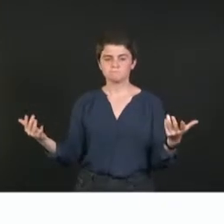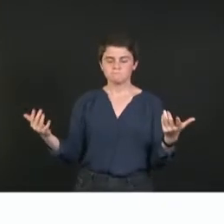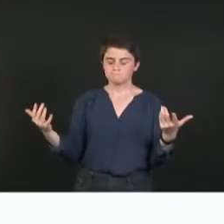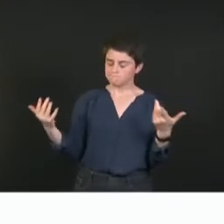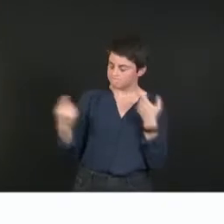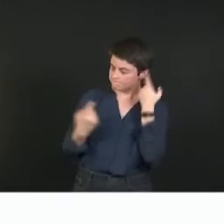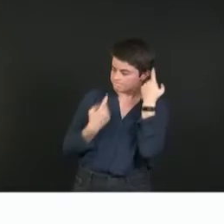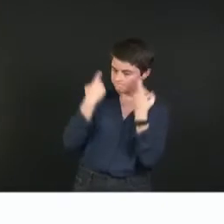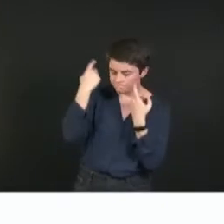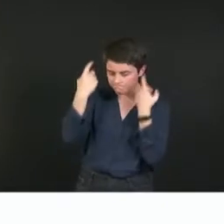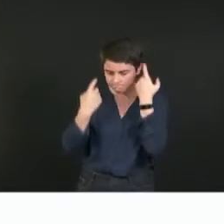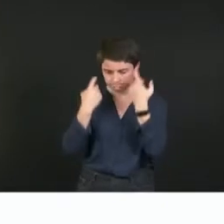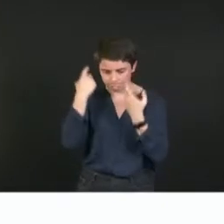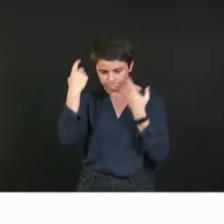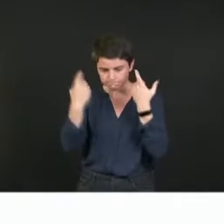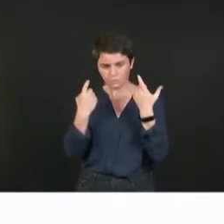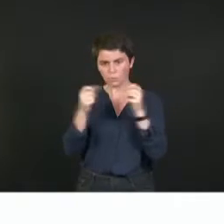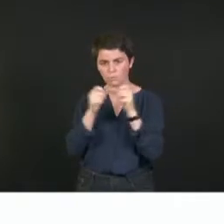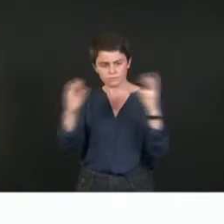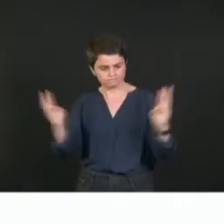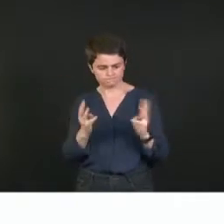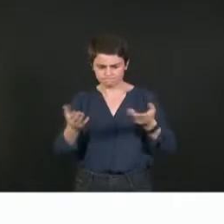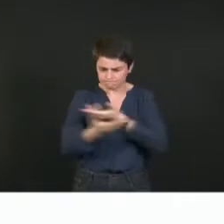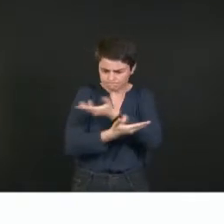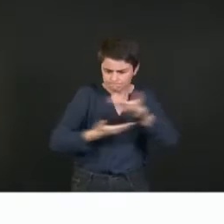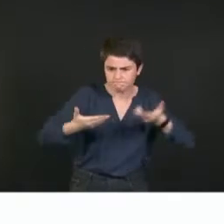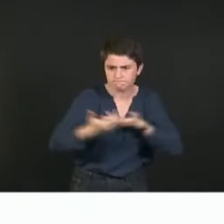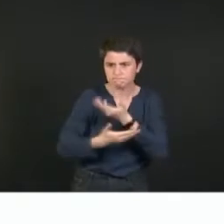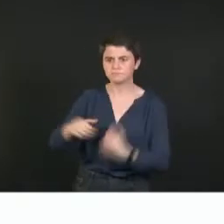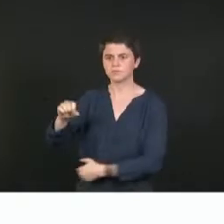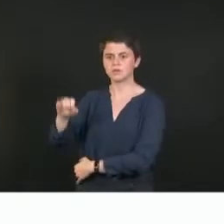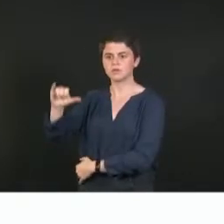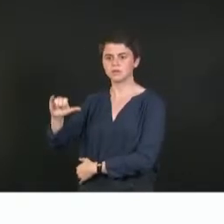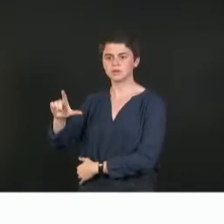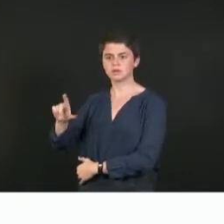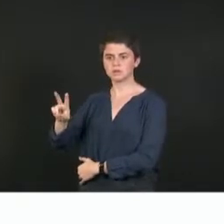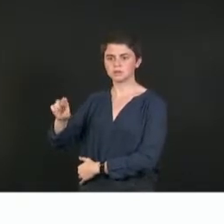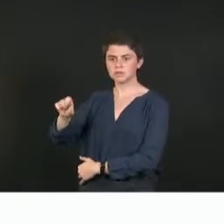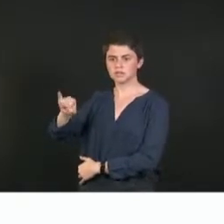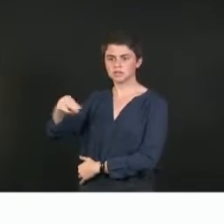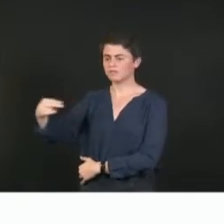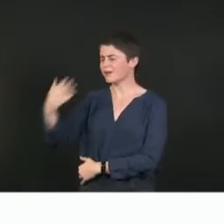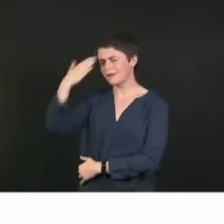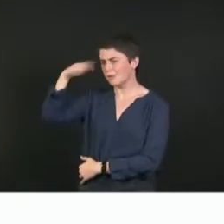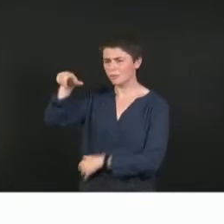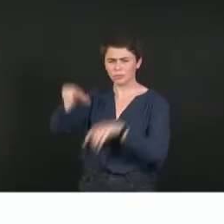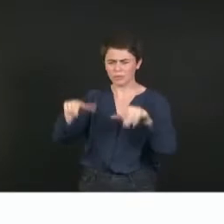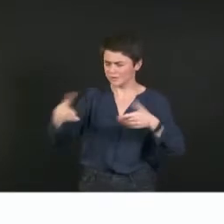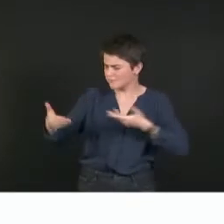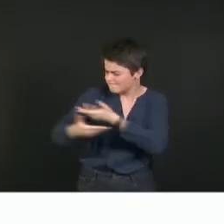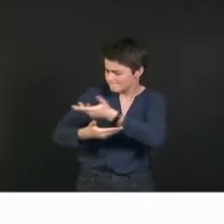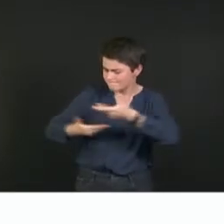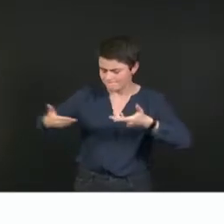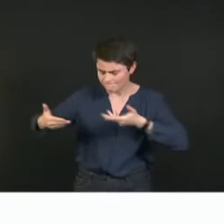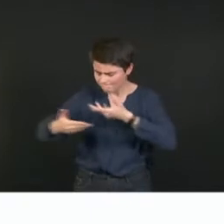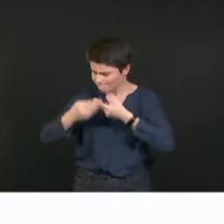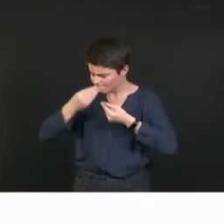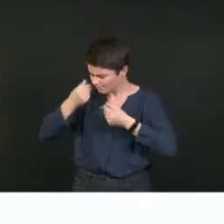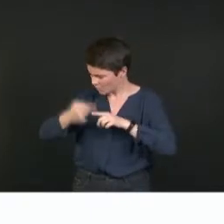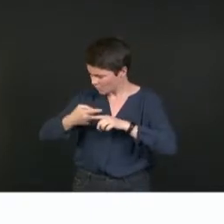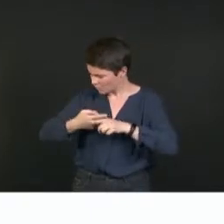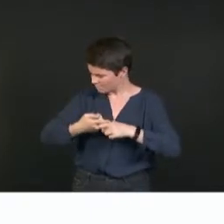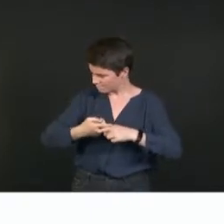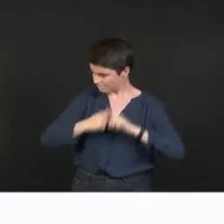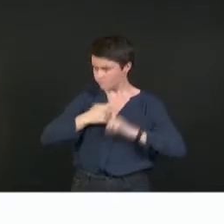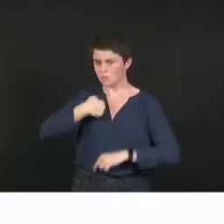avec des discussions avec Sylvain et avec d'autres personnes, on a eu la conviction de devenir, nous, une